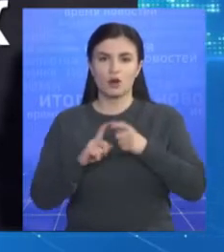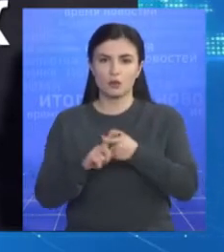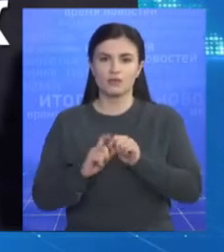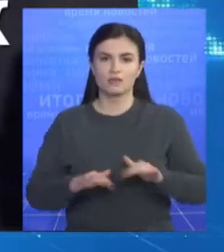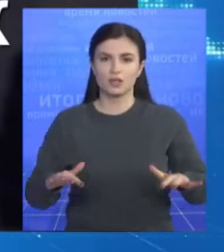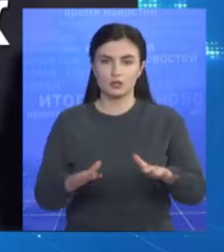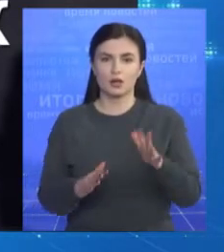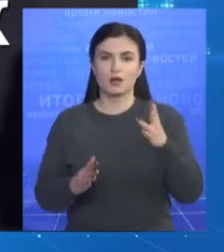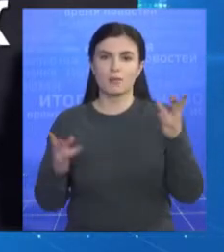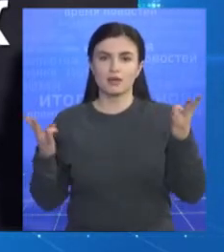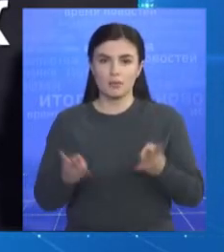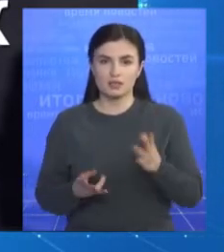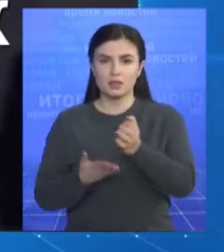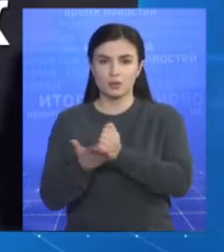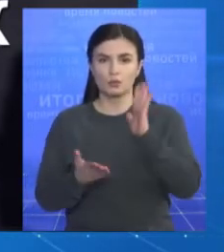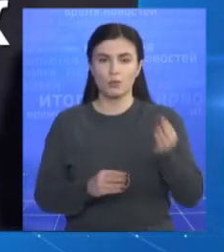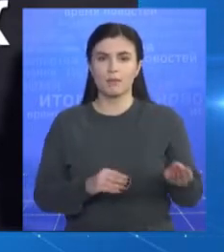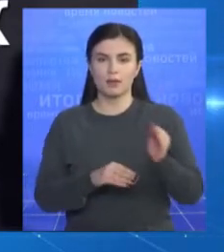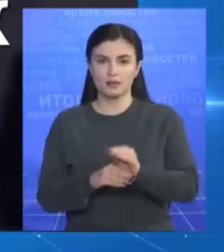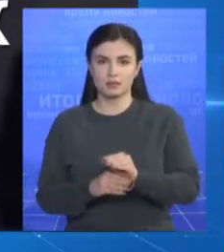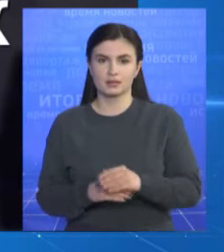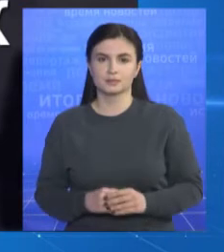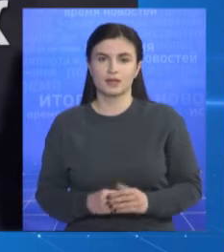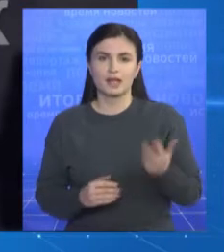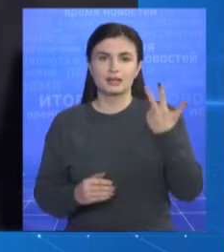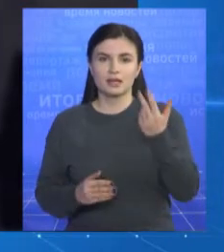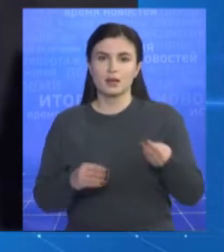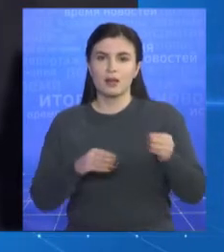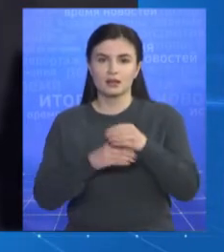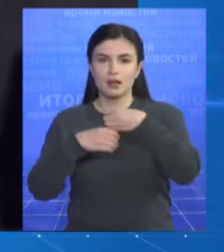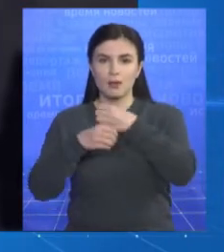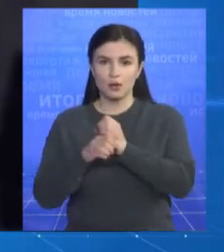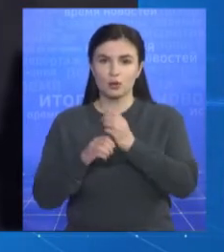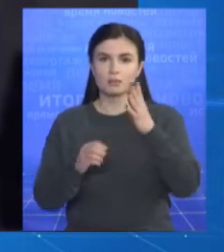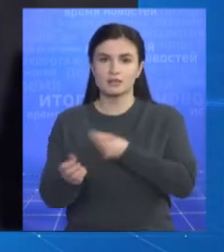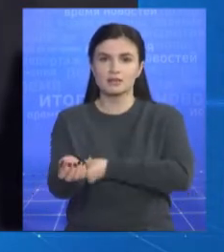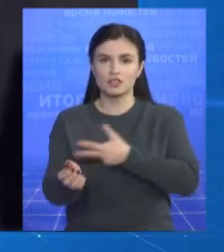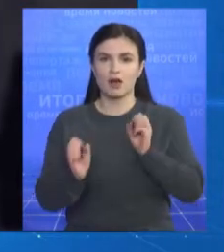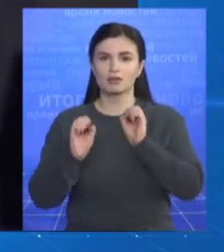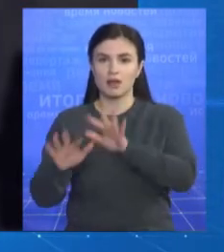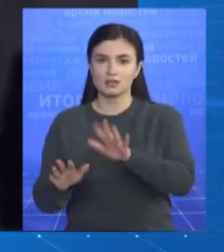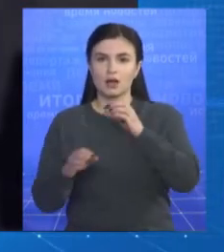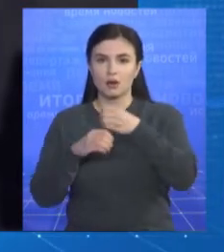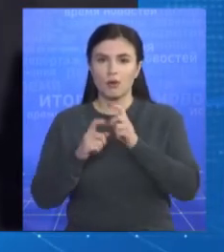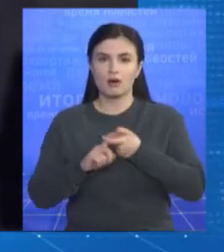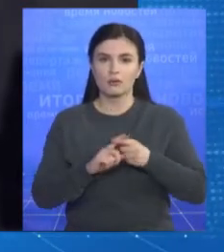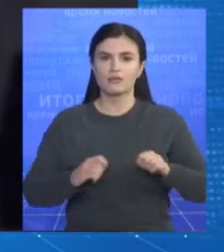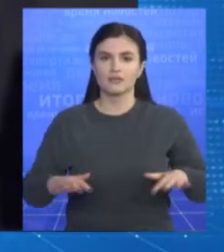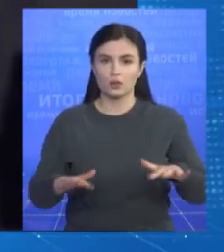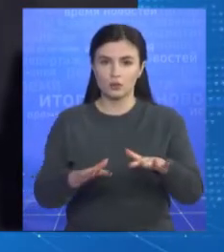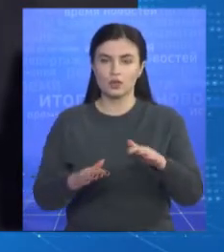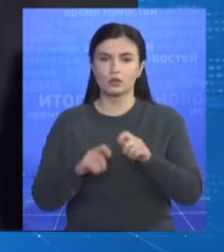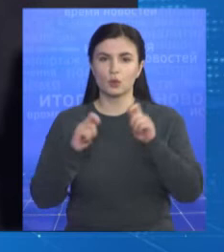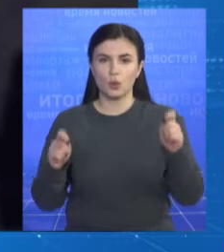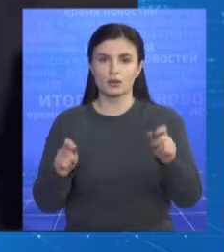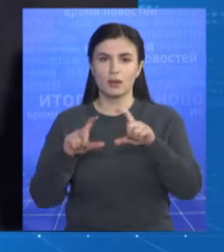выявления коронавируса. По мере необходимости запасы будут пополнять. 3 дополнительные лаборатории по сдаче анализов на